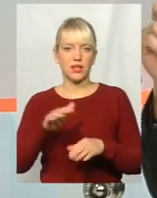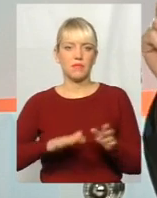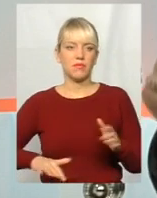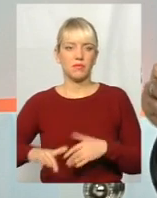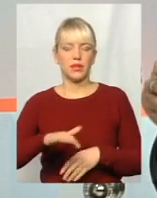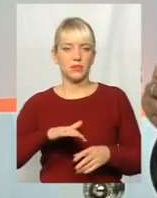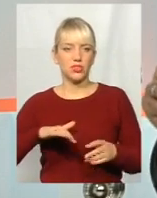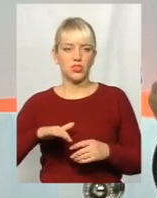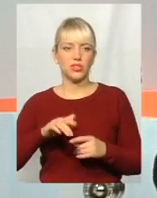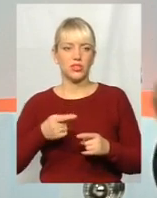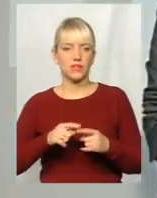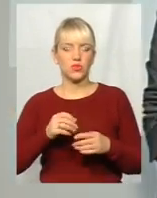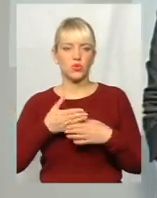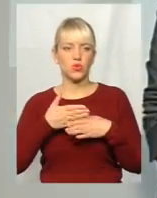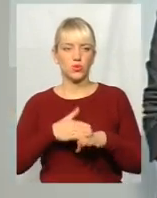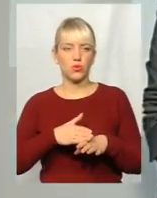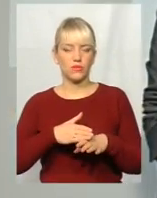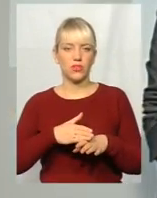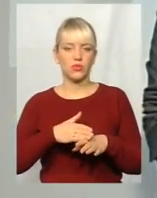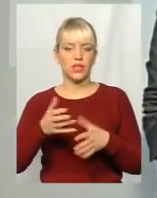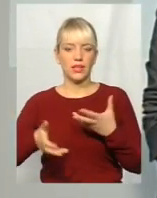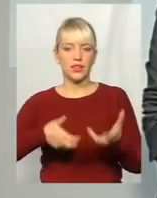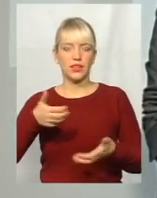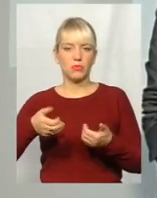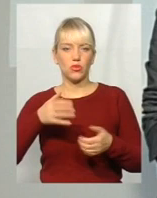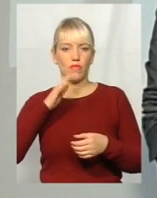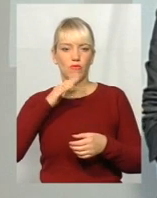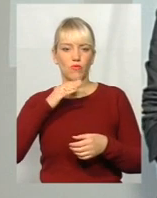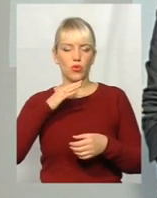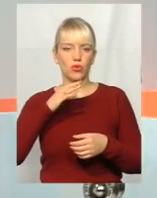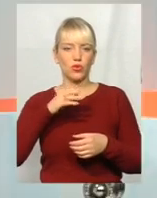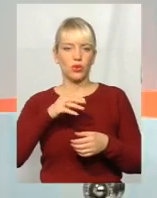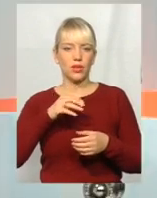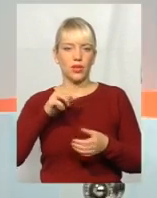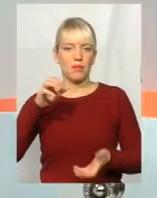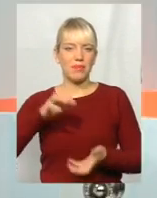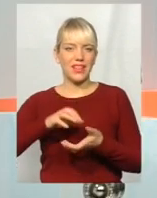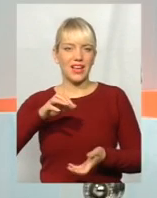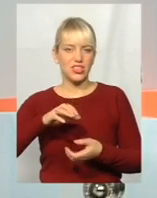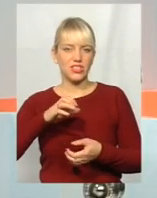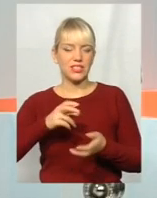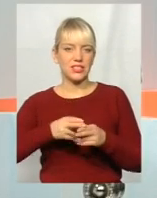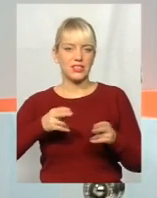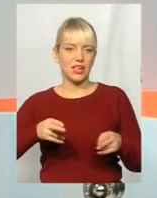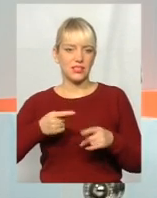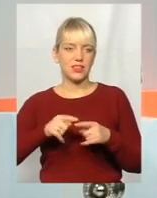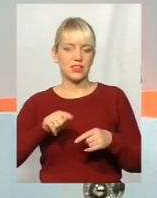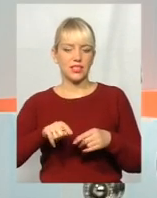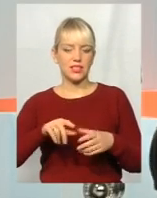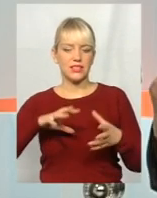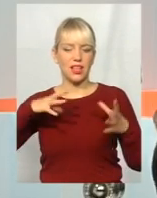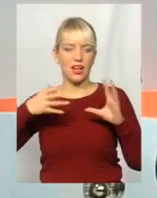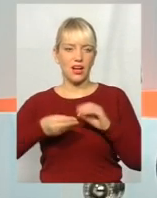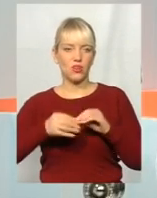саме зруйнованої, демонтованої водопідкачної станції. Фактично це місця загального користування, а